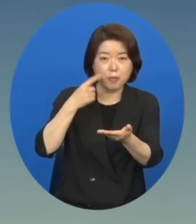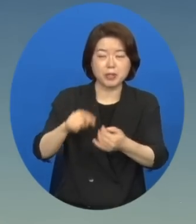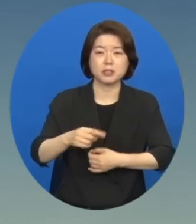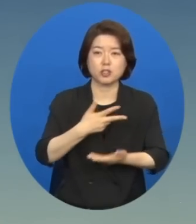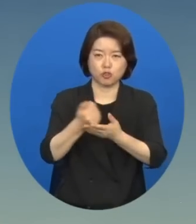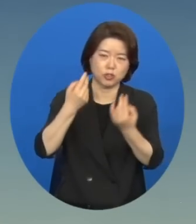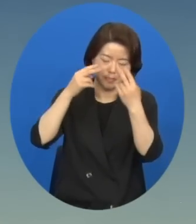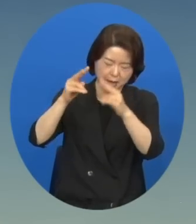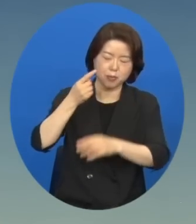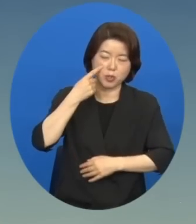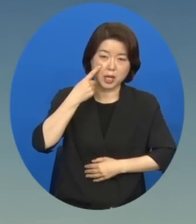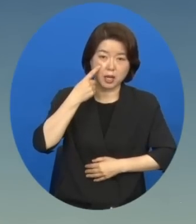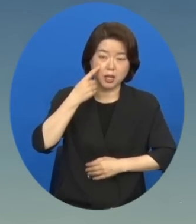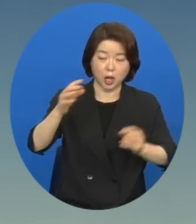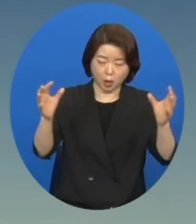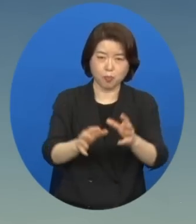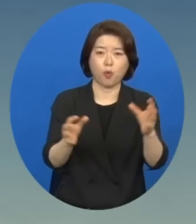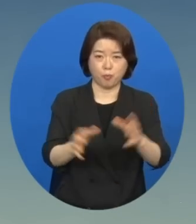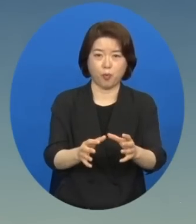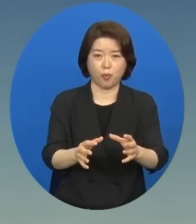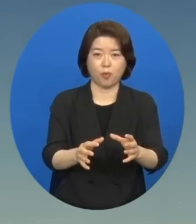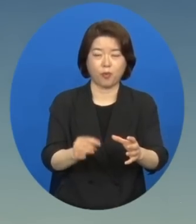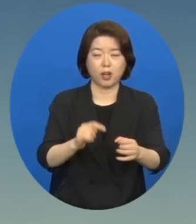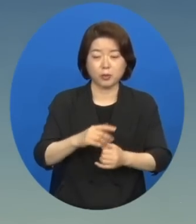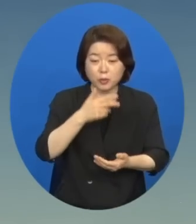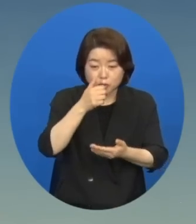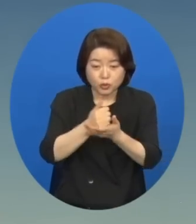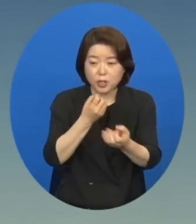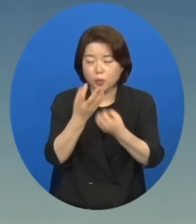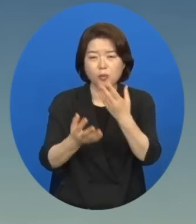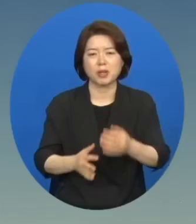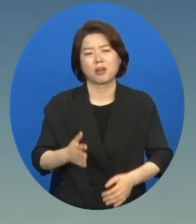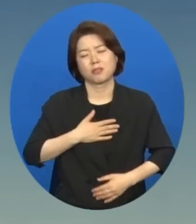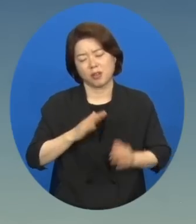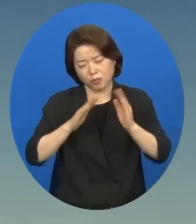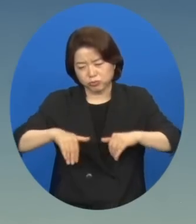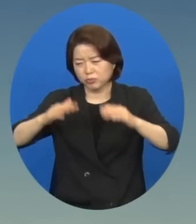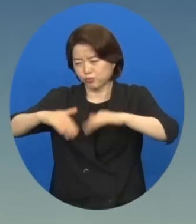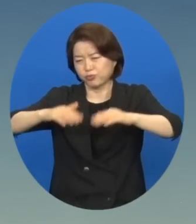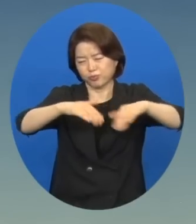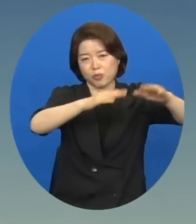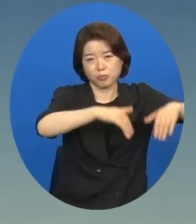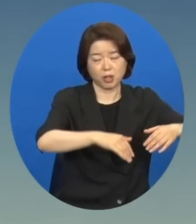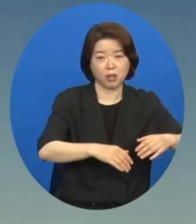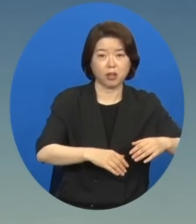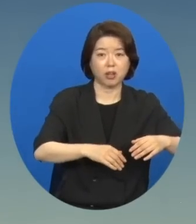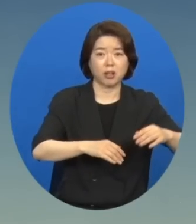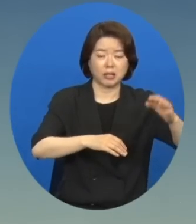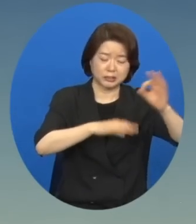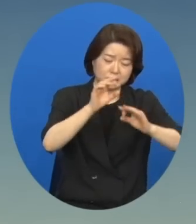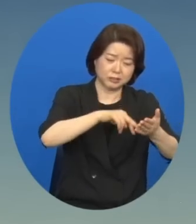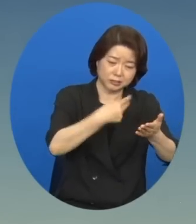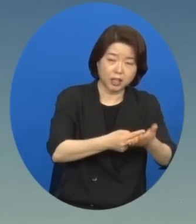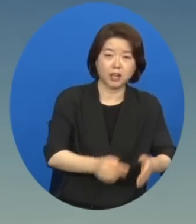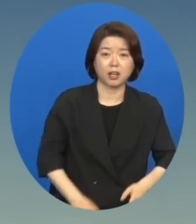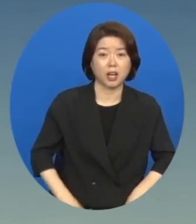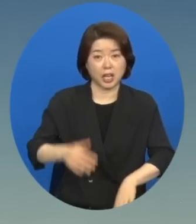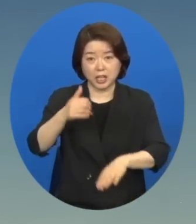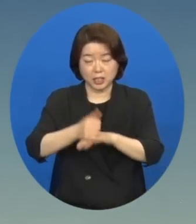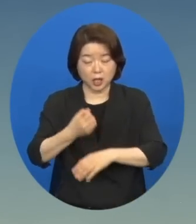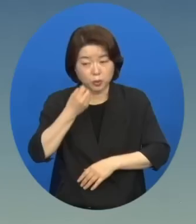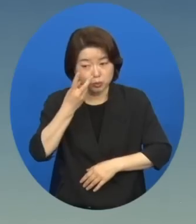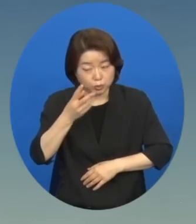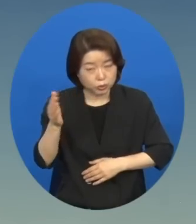바라보자. 그리고 또 모이면 죄 고백하고, 저 무너졌어요, 무너졌어요. 나중에는요, 한 두 달